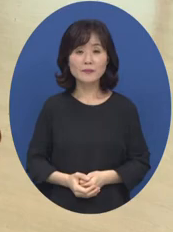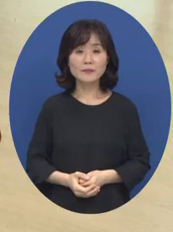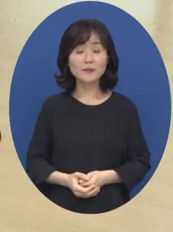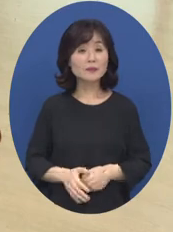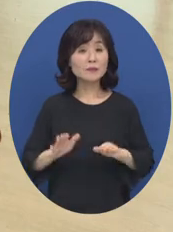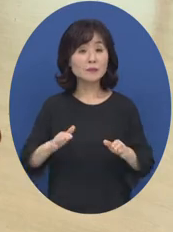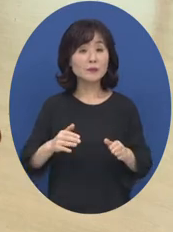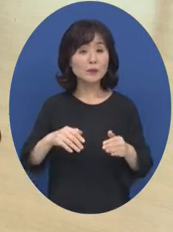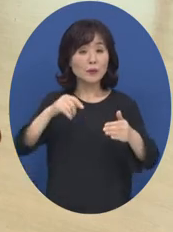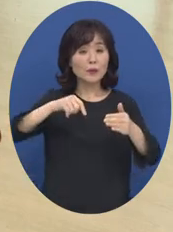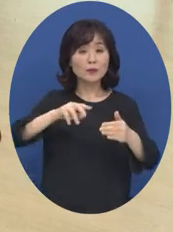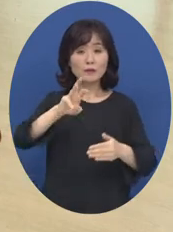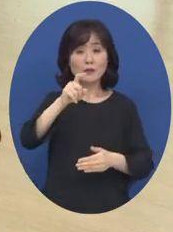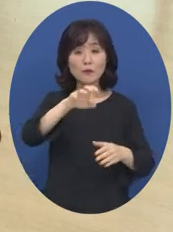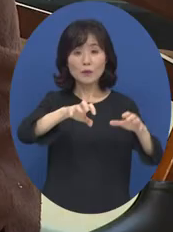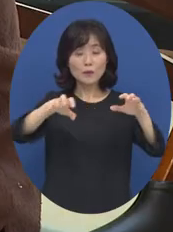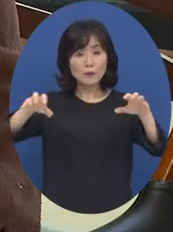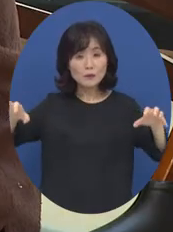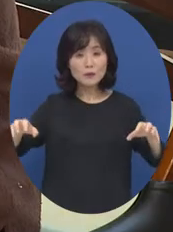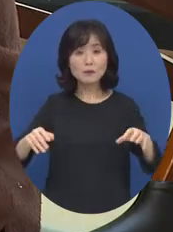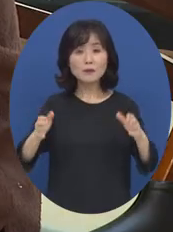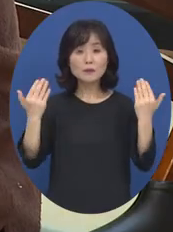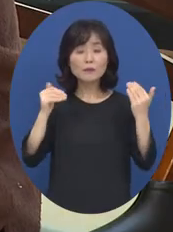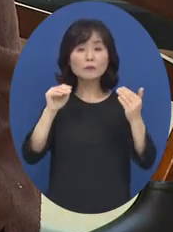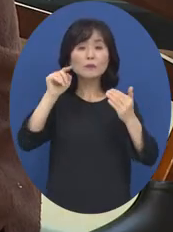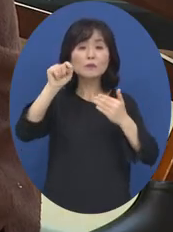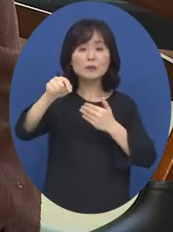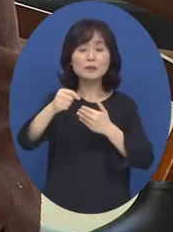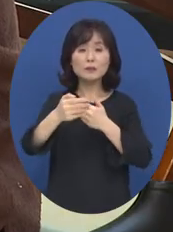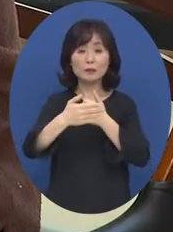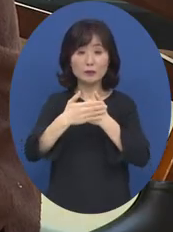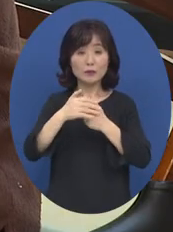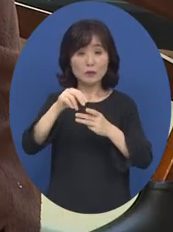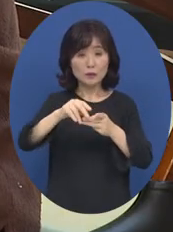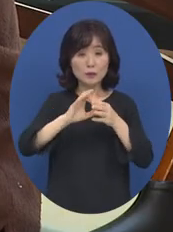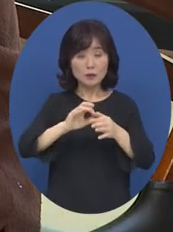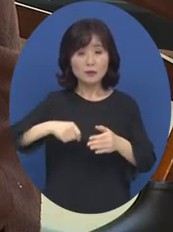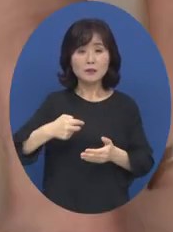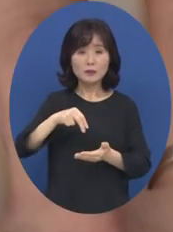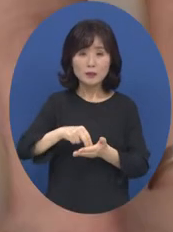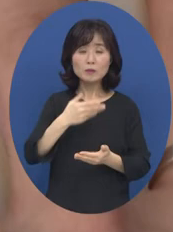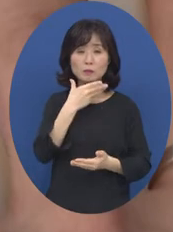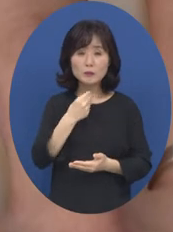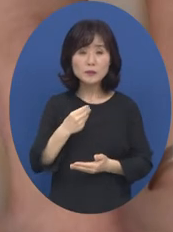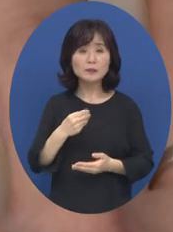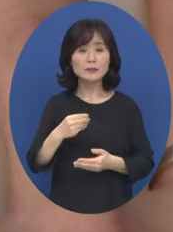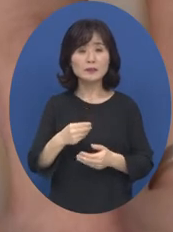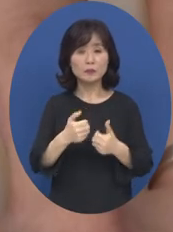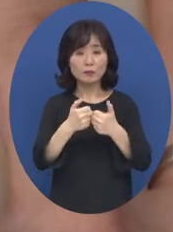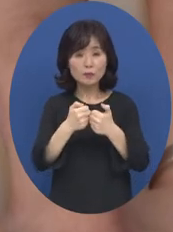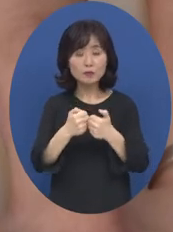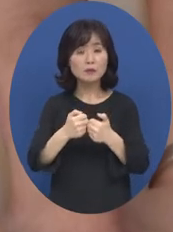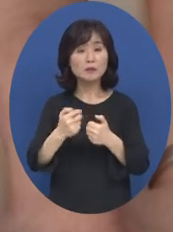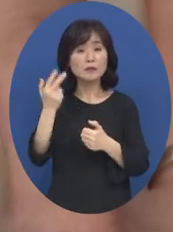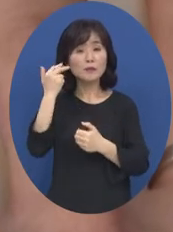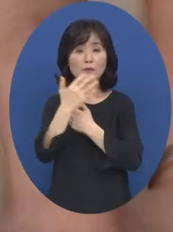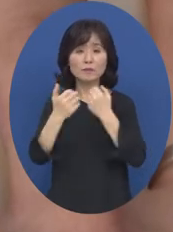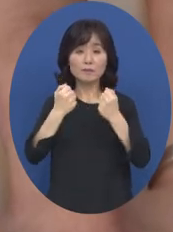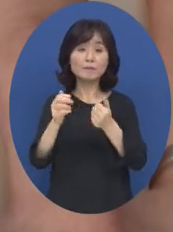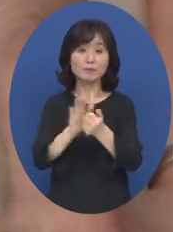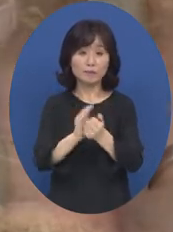경우들은 현재도 4 흐르는 곳에 학교 밖 청소년 지원 센터를 통해 자립과 복직 멘토링 정신건강 서비스 등을 지원하고